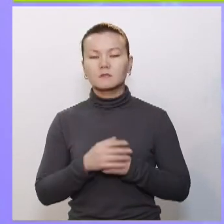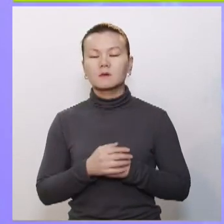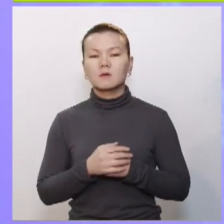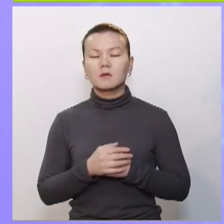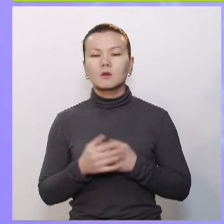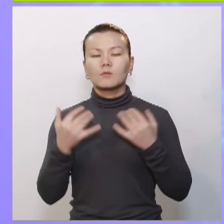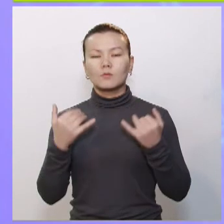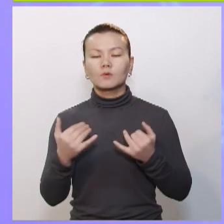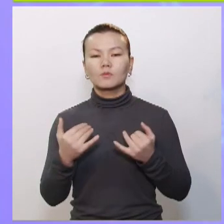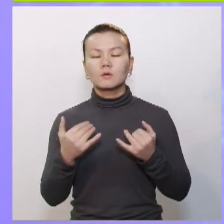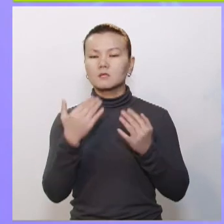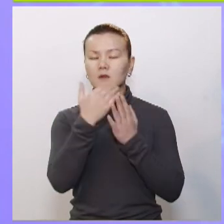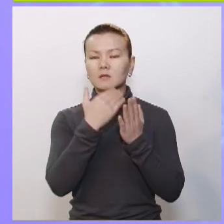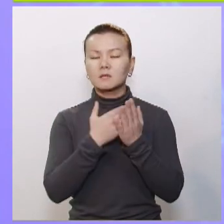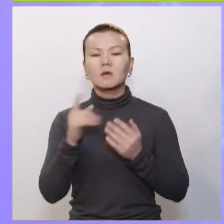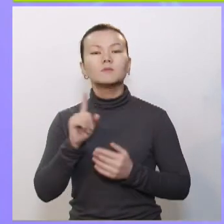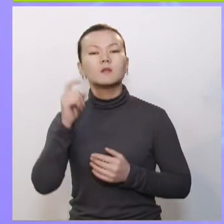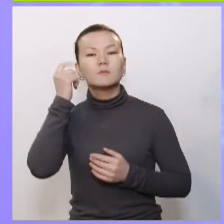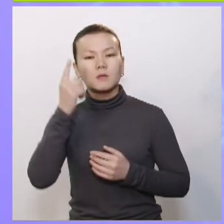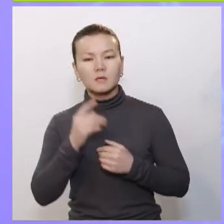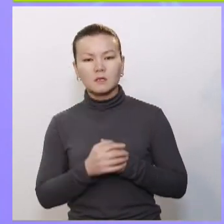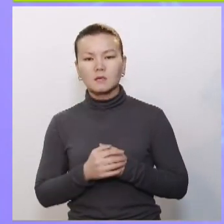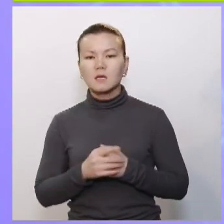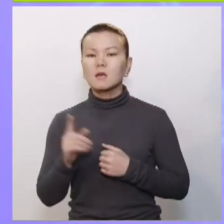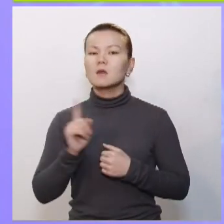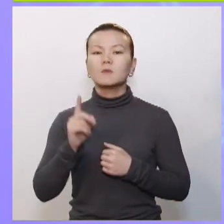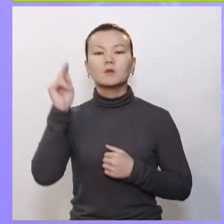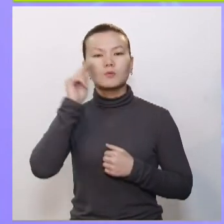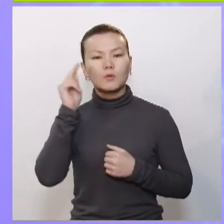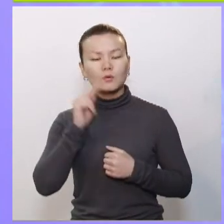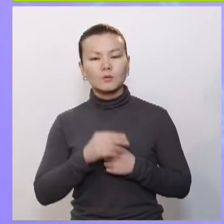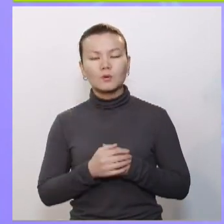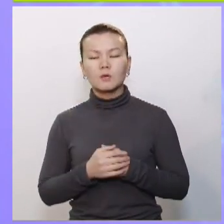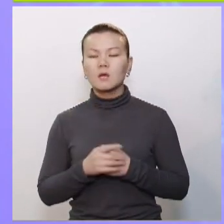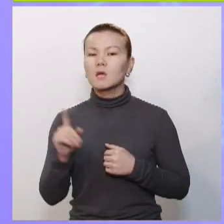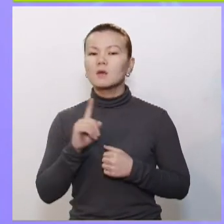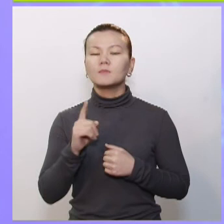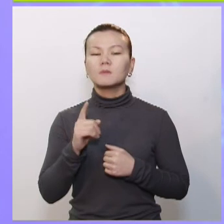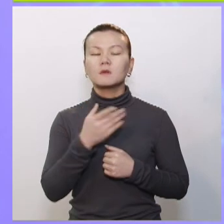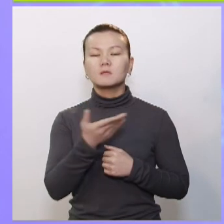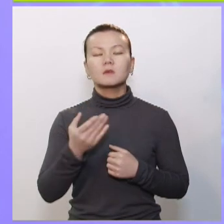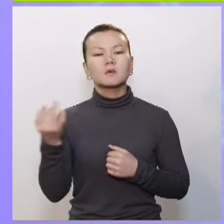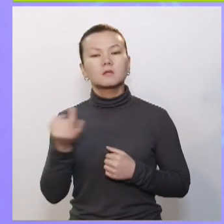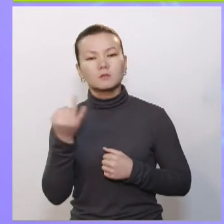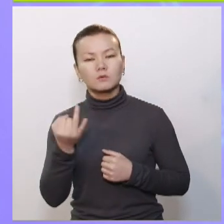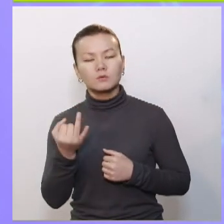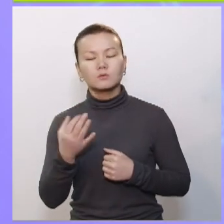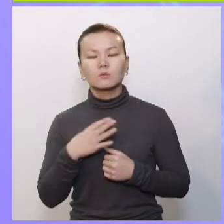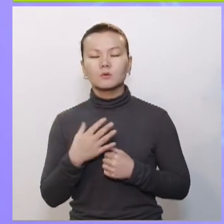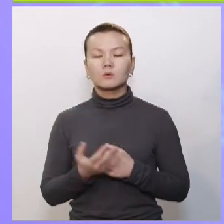сабакта эмнелерди билдиңер? Эмнени үйрөндүңөр? Эмне кызыктуу болду?